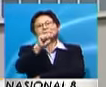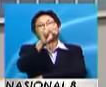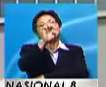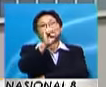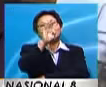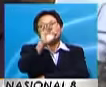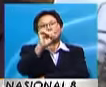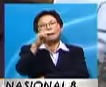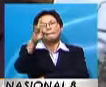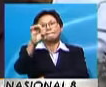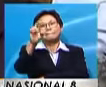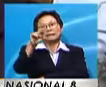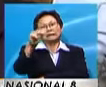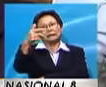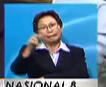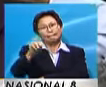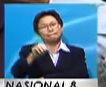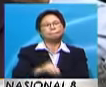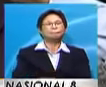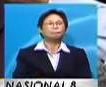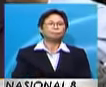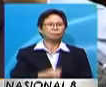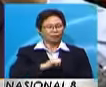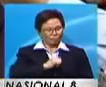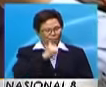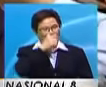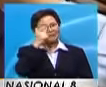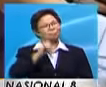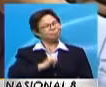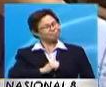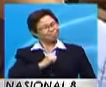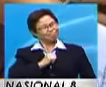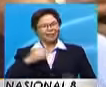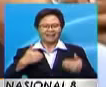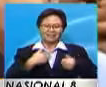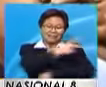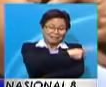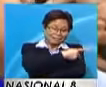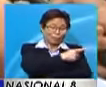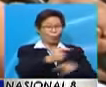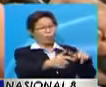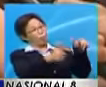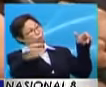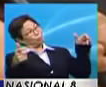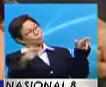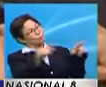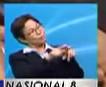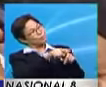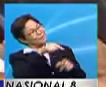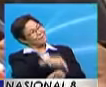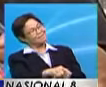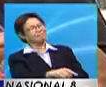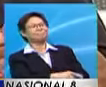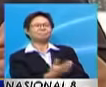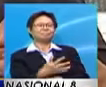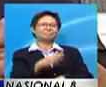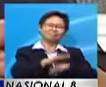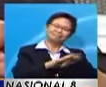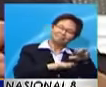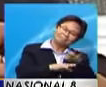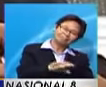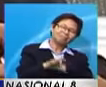bernam magelaran and the tempat sendiri ada klinik yang besar jenis bagi penjual Sule search